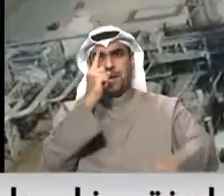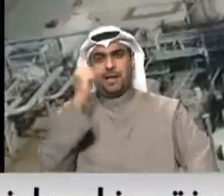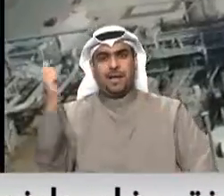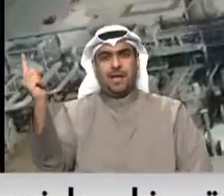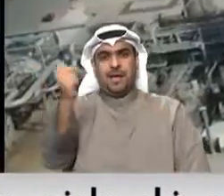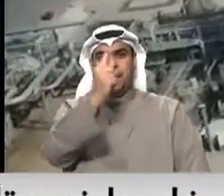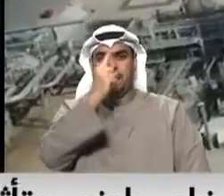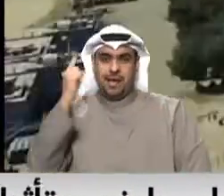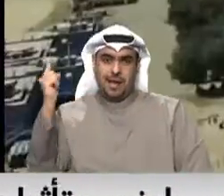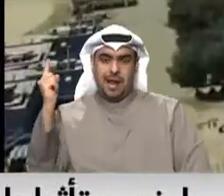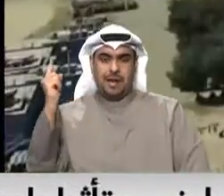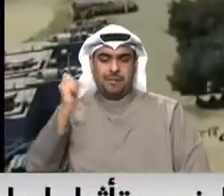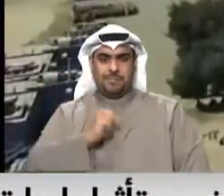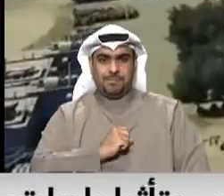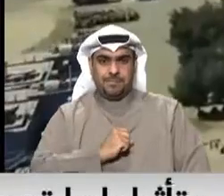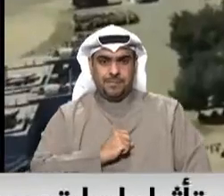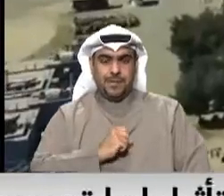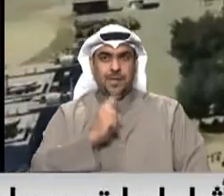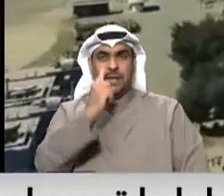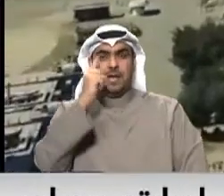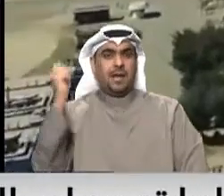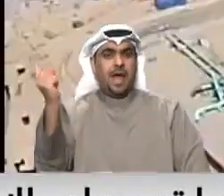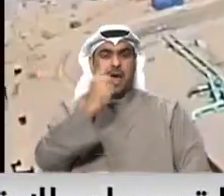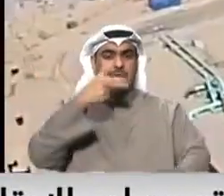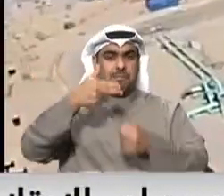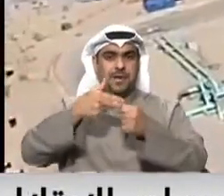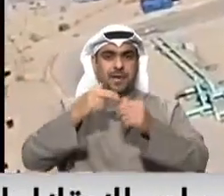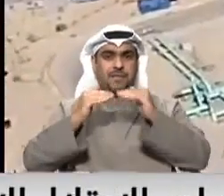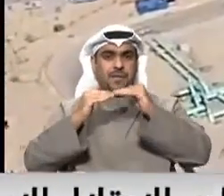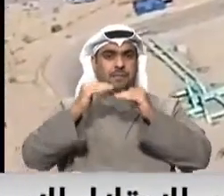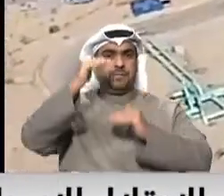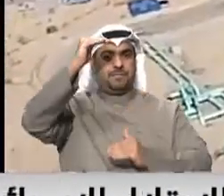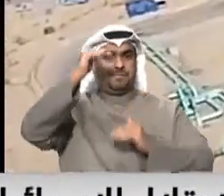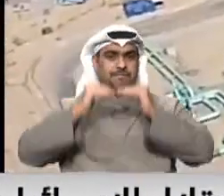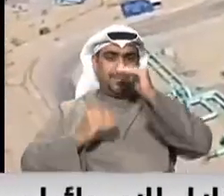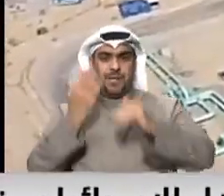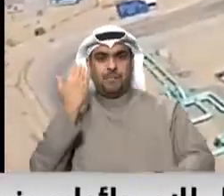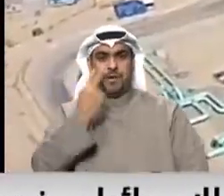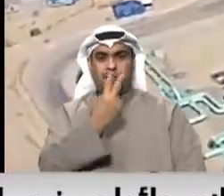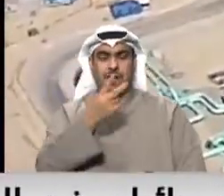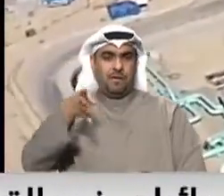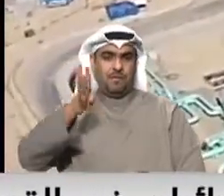على الرغم من تقلبات اسعار النفط منذ عام 2014